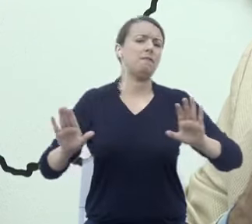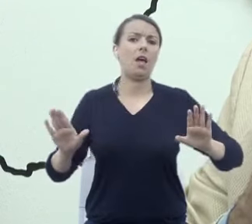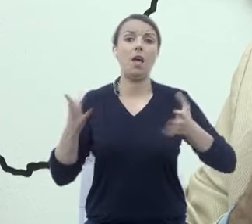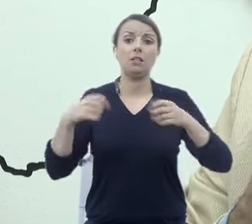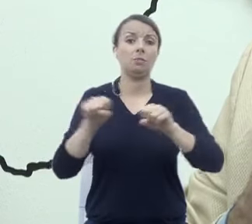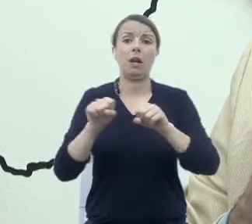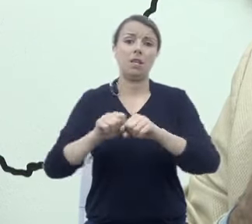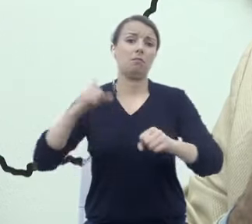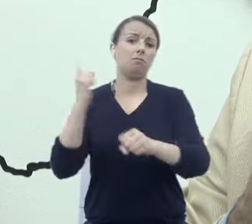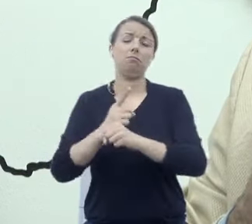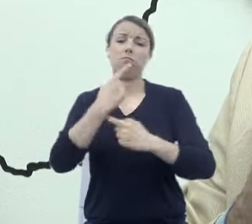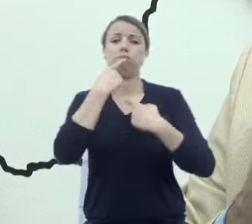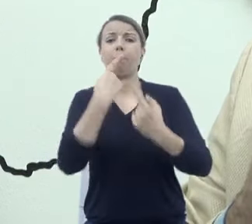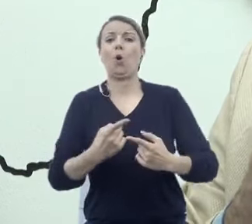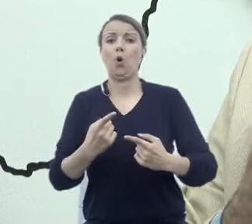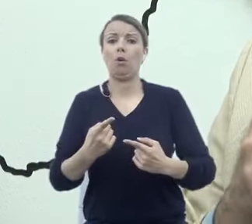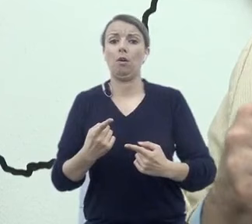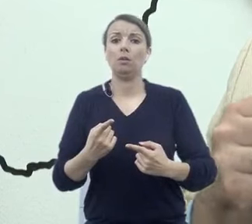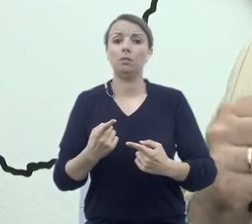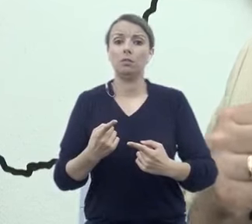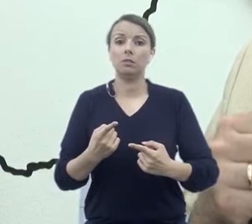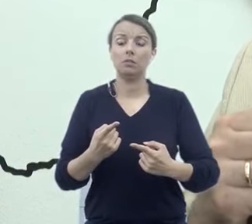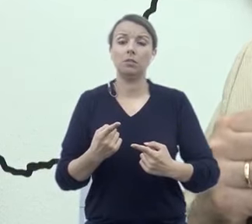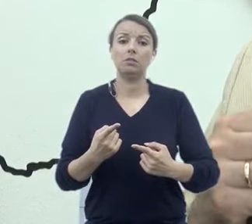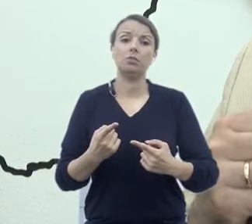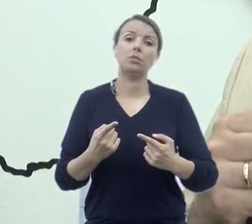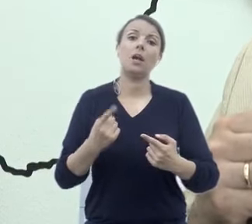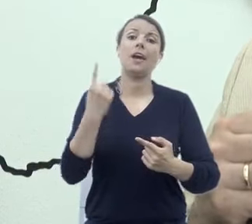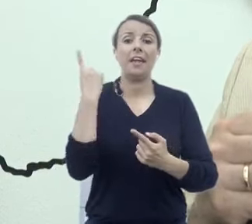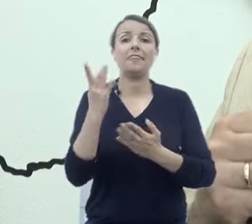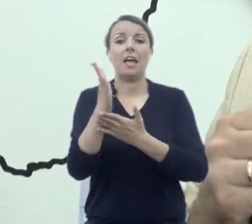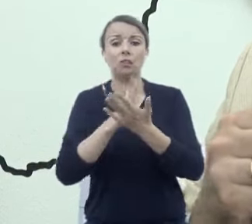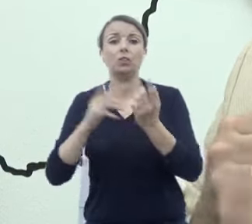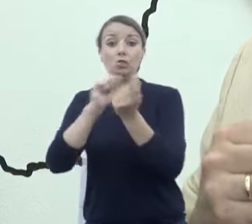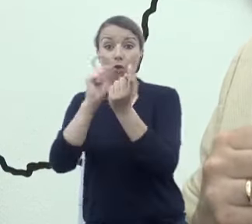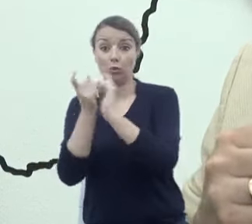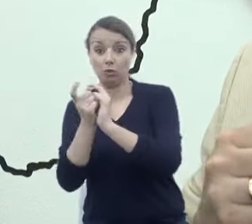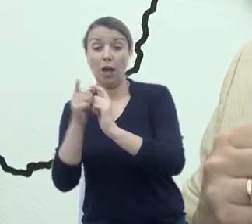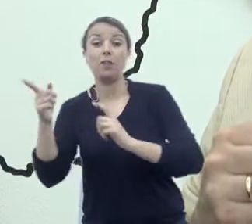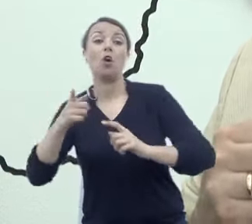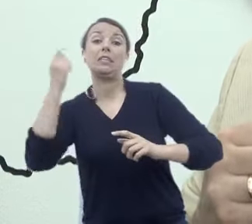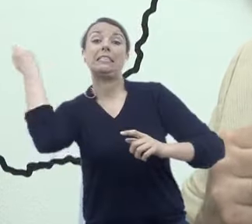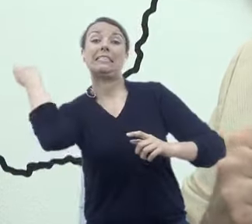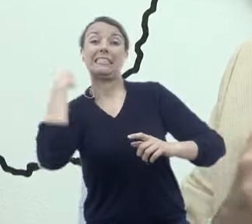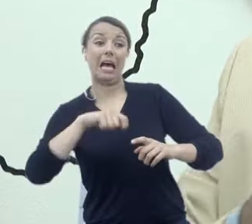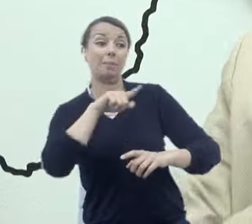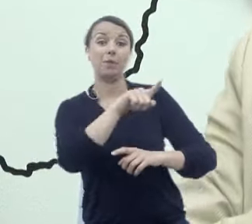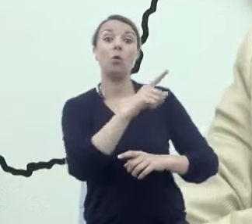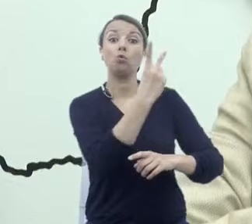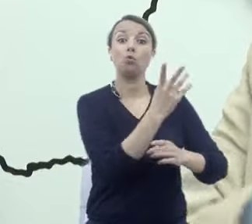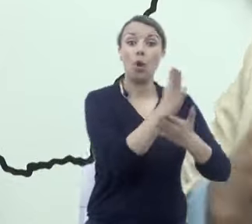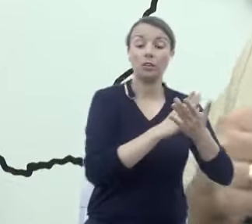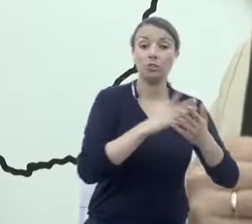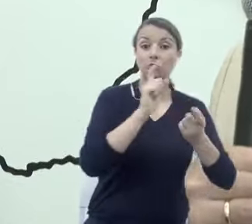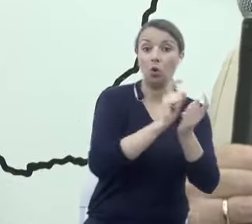niesprawiedliwe stwierdzenie, że oto jedna część sąsiadów zabiła drugą część sąsiadów,